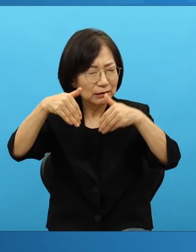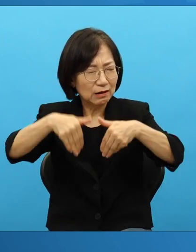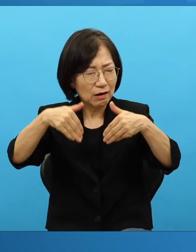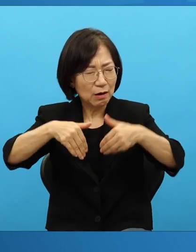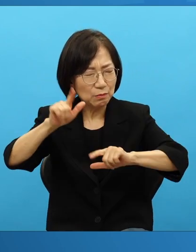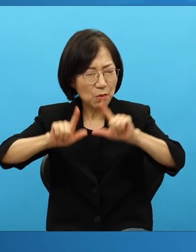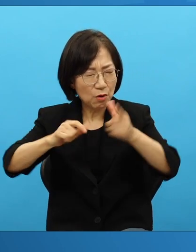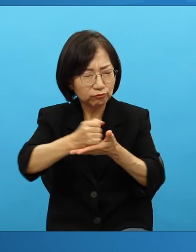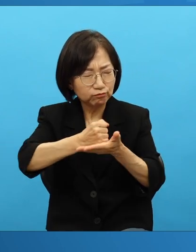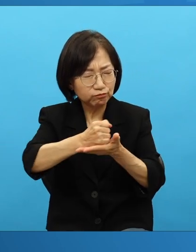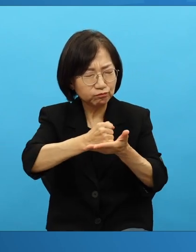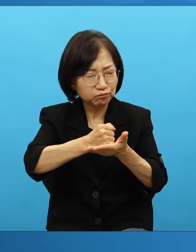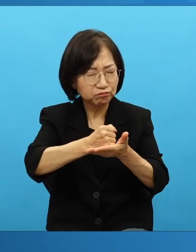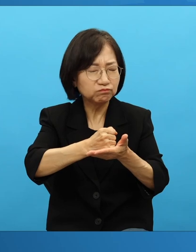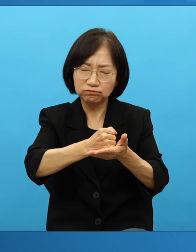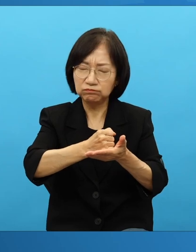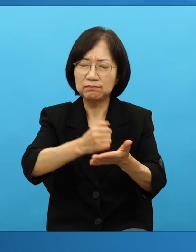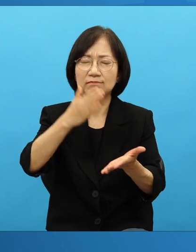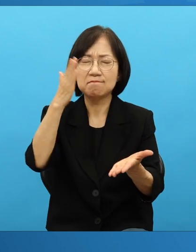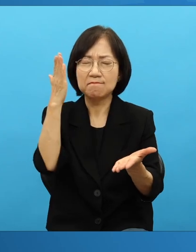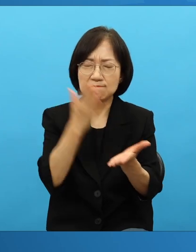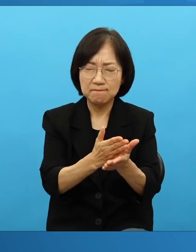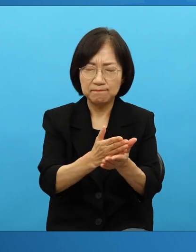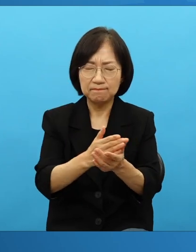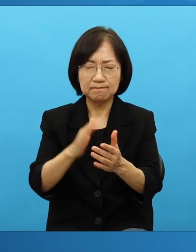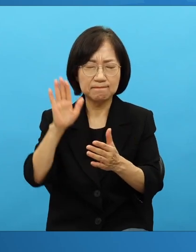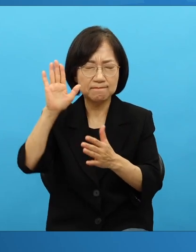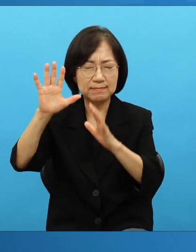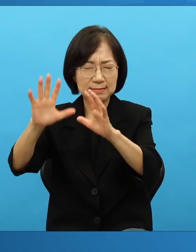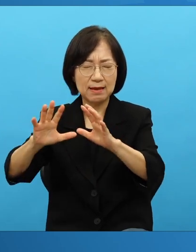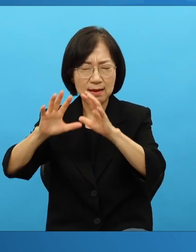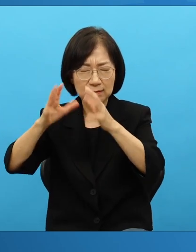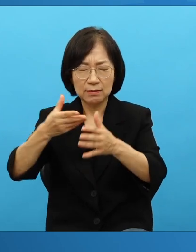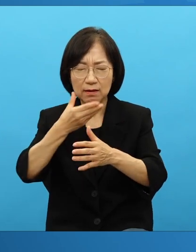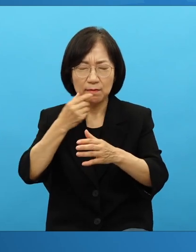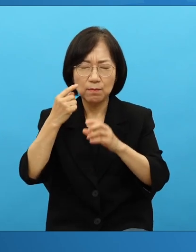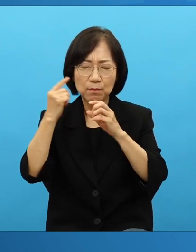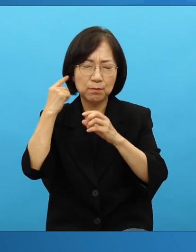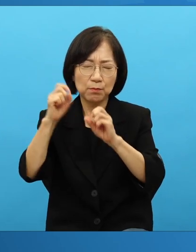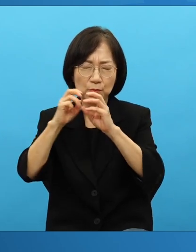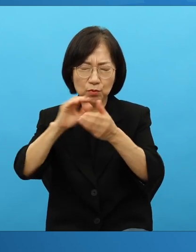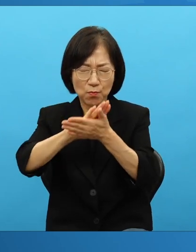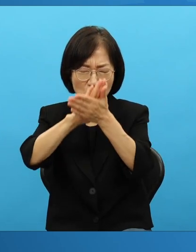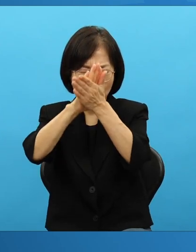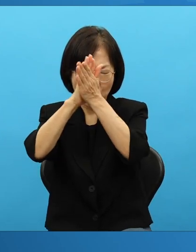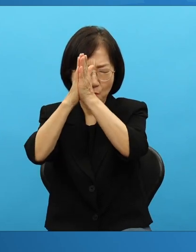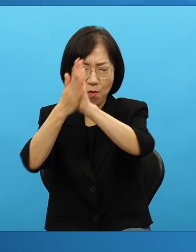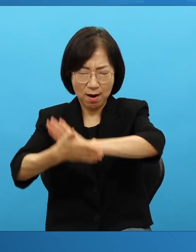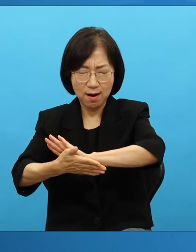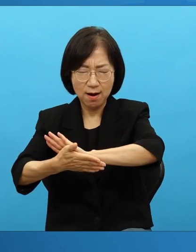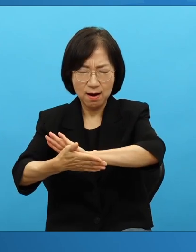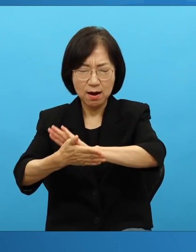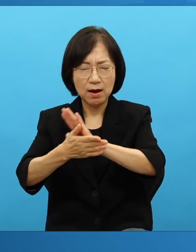세계 복음화의 운명으로 바꾸는 시대 살리는 증인 되게 하옵소서.